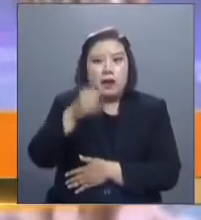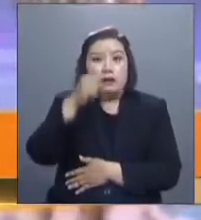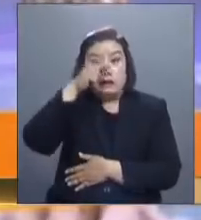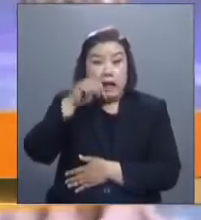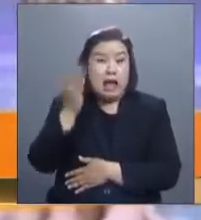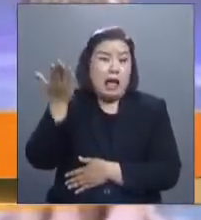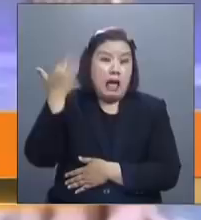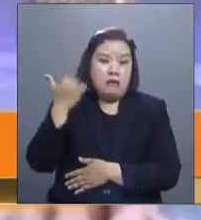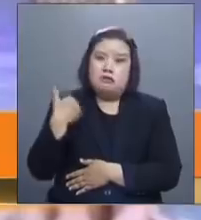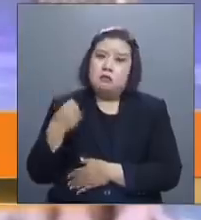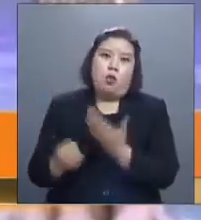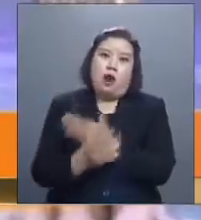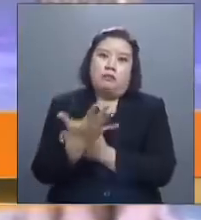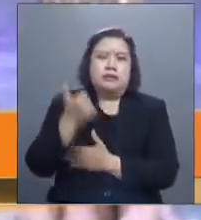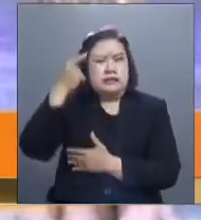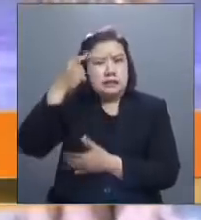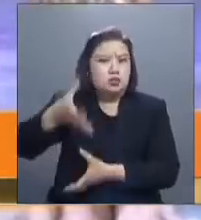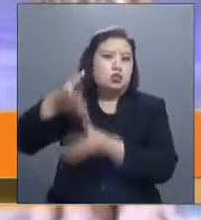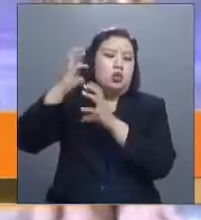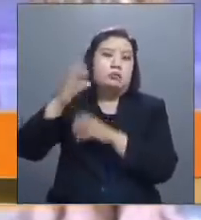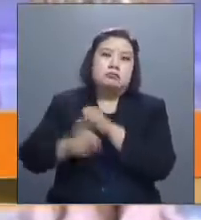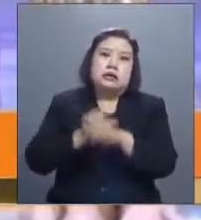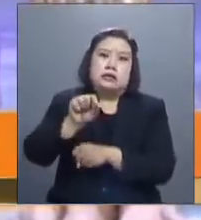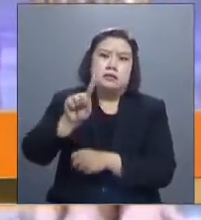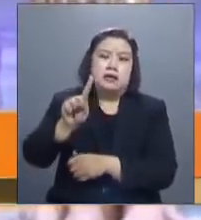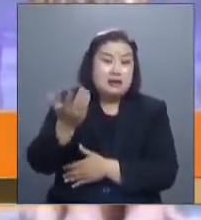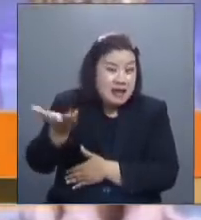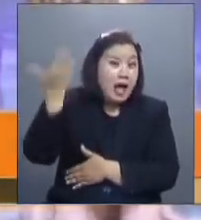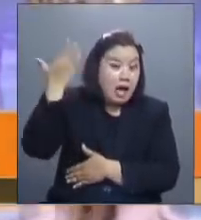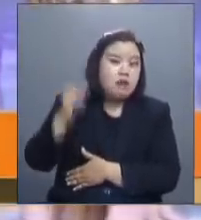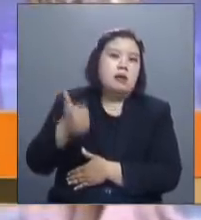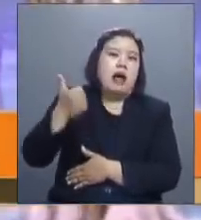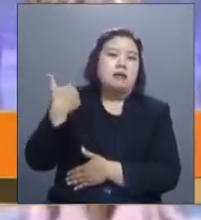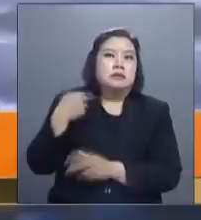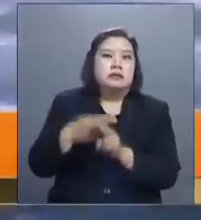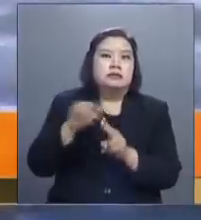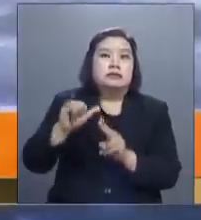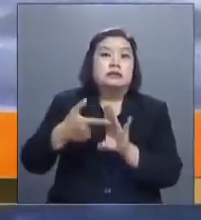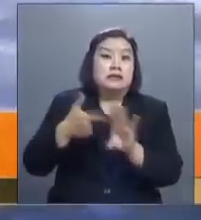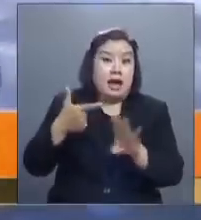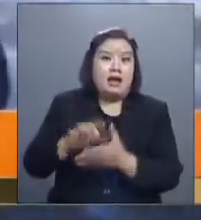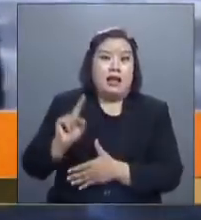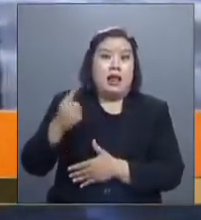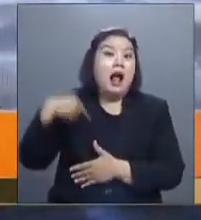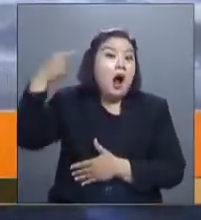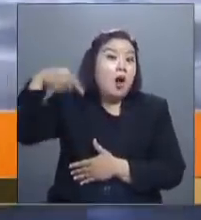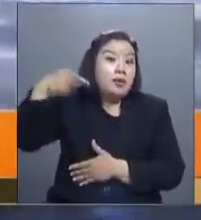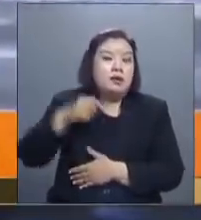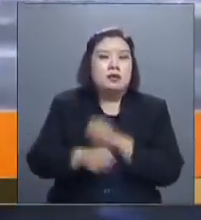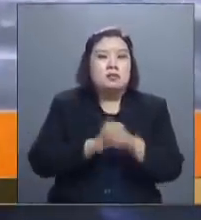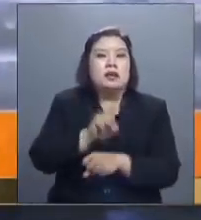อบลึกขนาดนี้ต้องย้อนไปถึง21ปีที่แล้วครั้งแทนธัญญาสื่อสันติสุขมิสไทยแลนด์เวิลด์